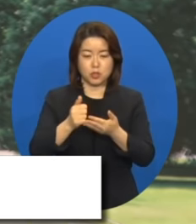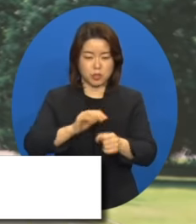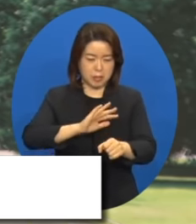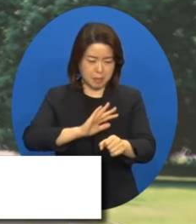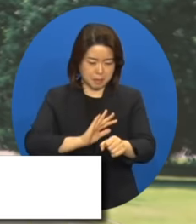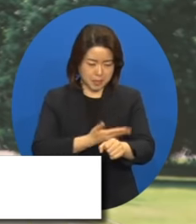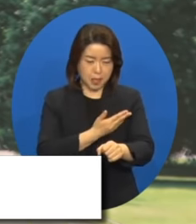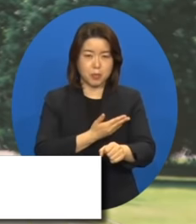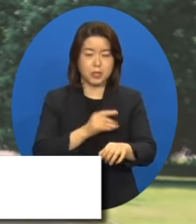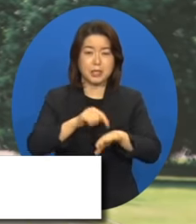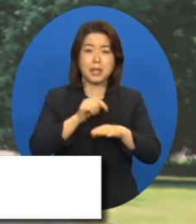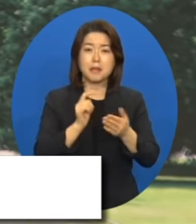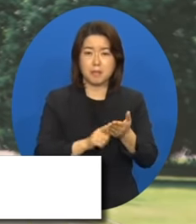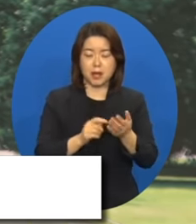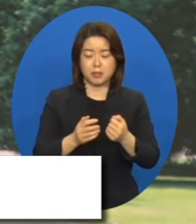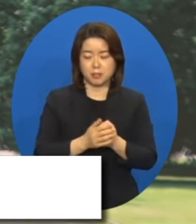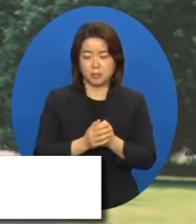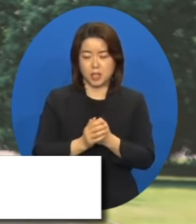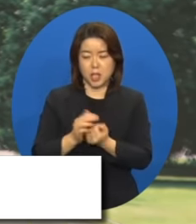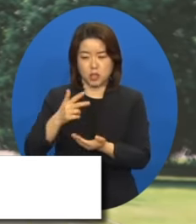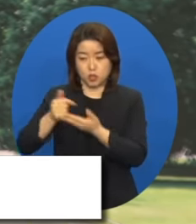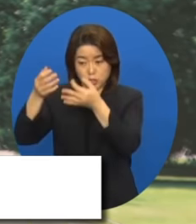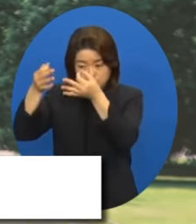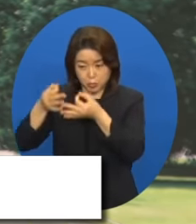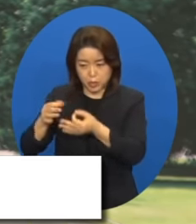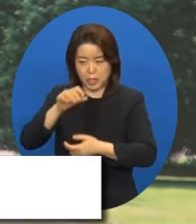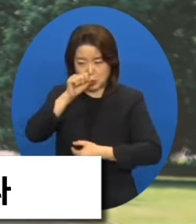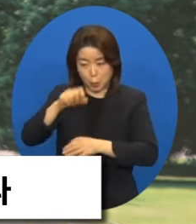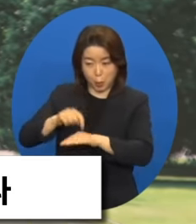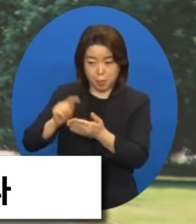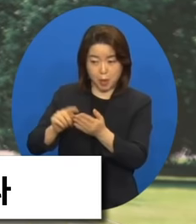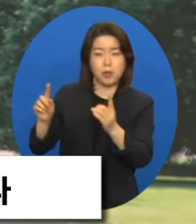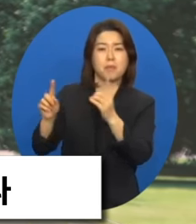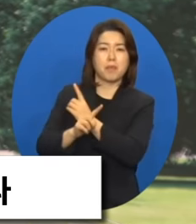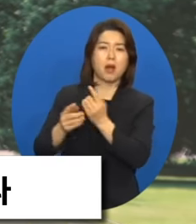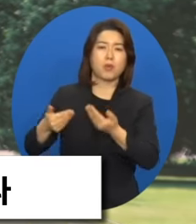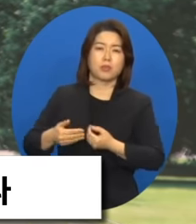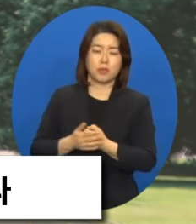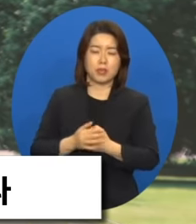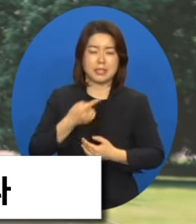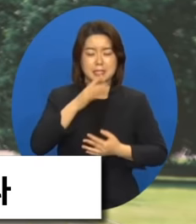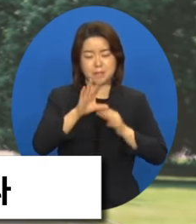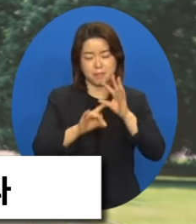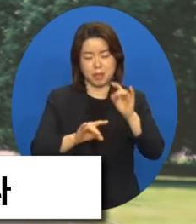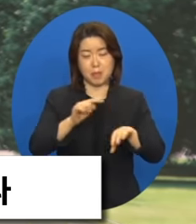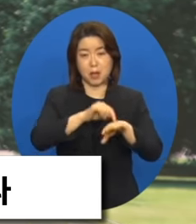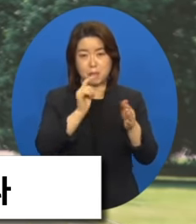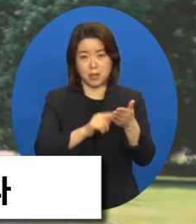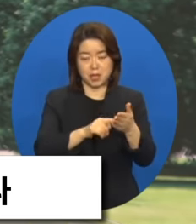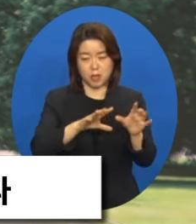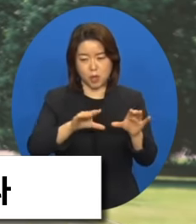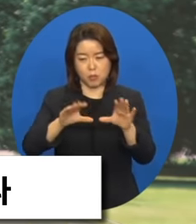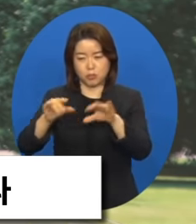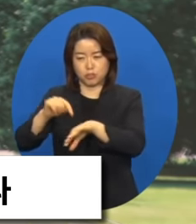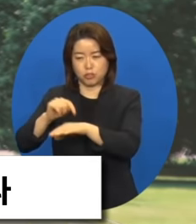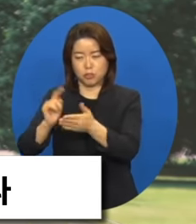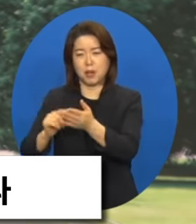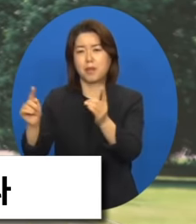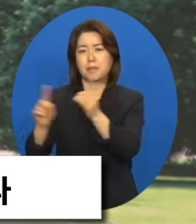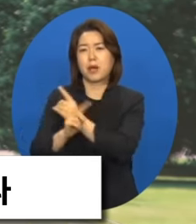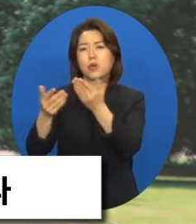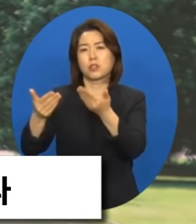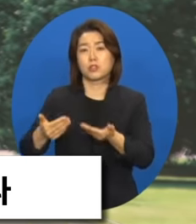마음을 주님 보시기에 가장 좋은 마음으로 바꿔주시고 메마른 마음을 부드러운 마음으로 바꾸어